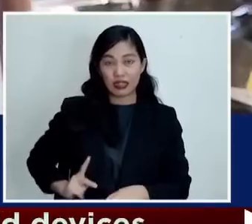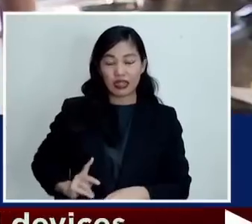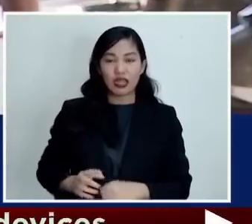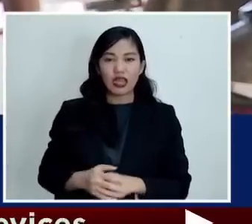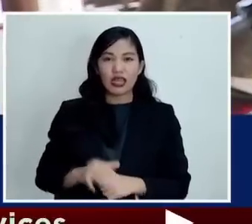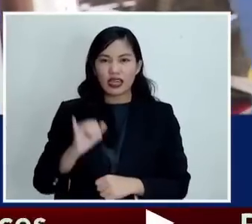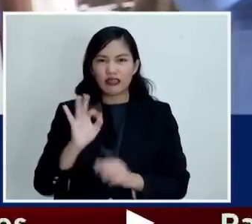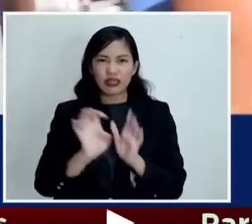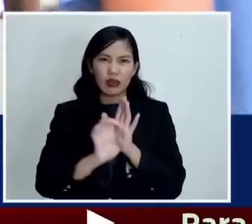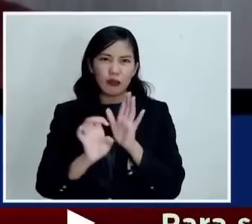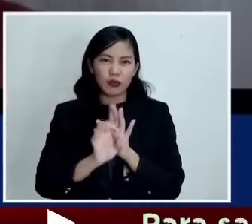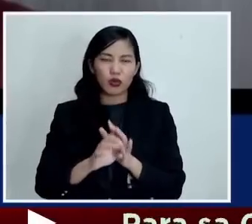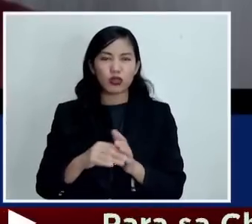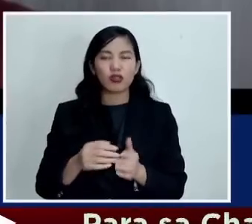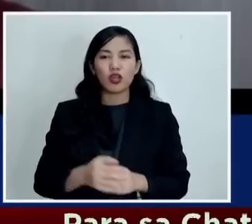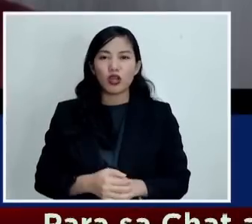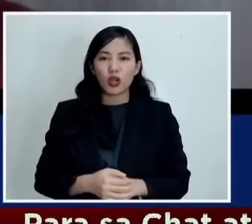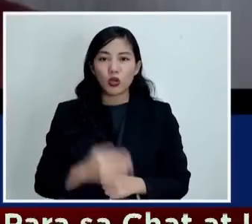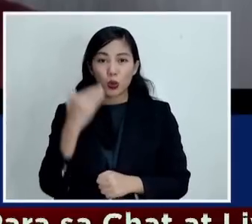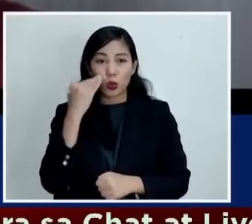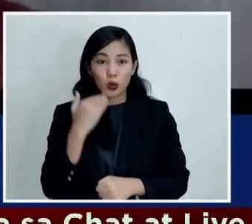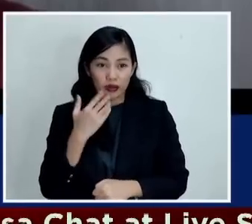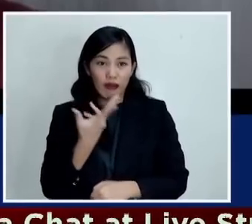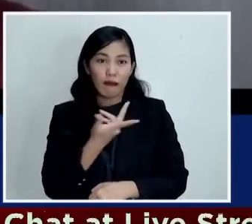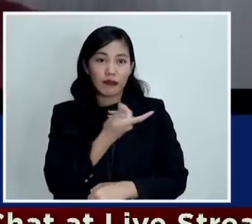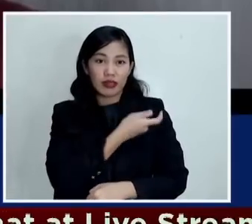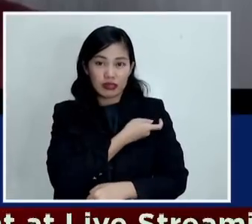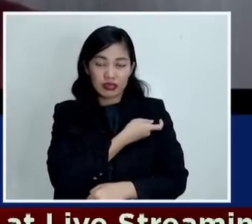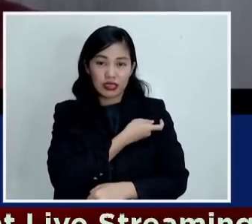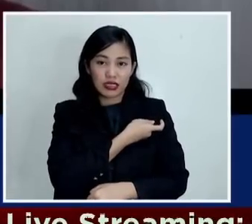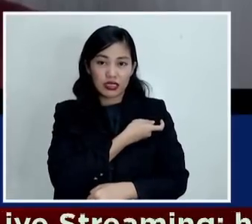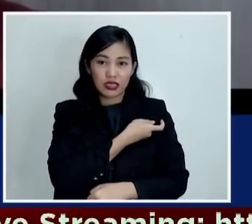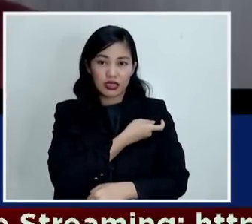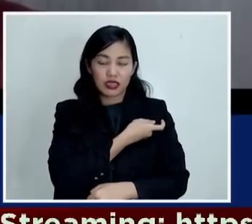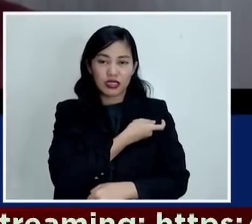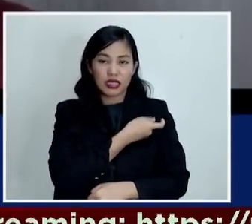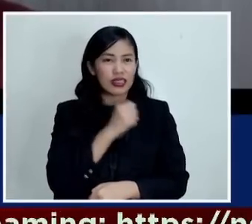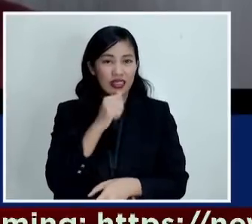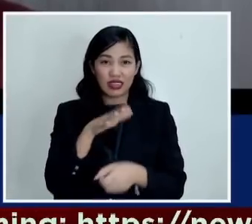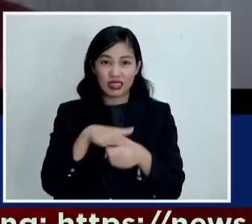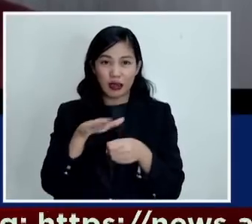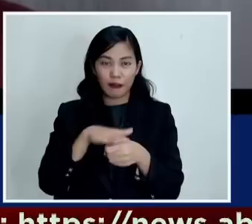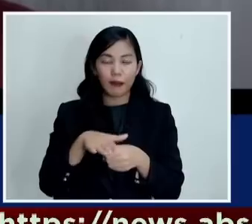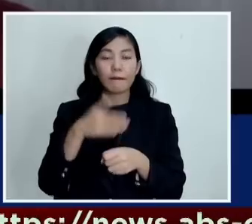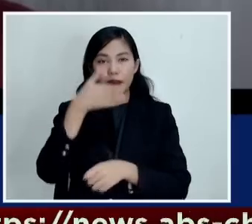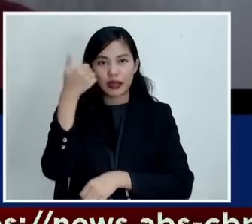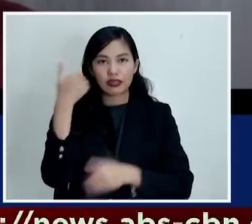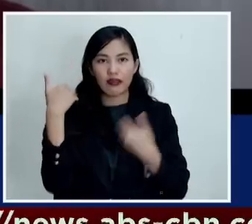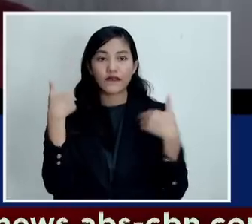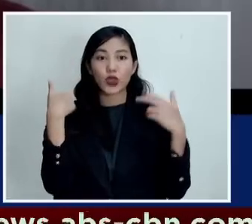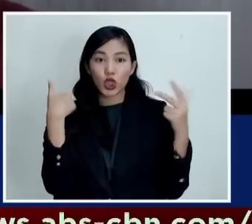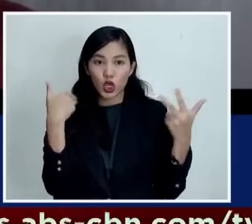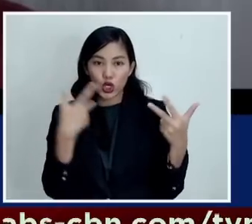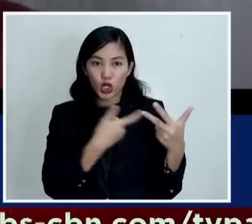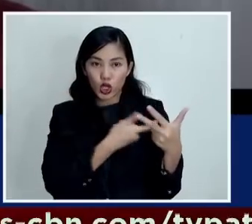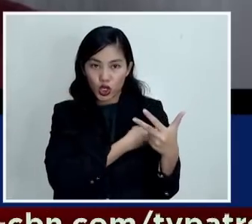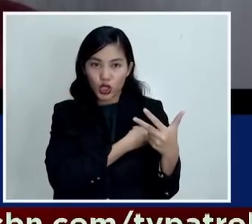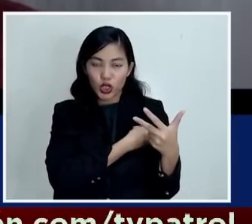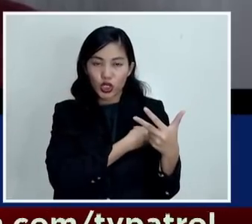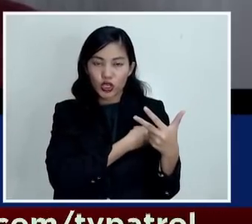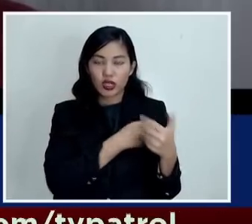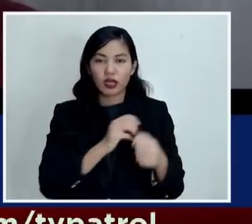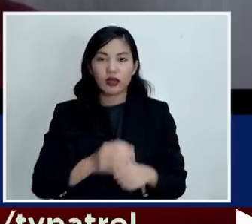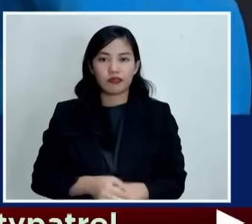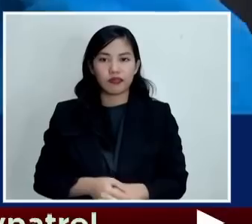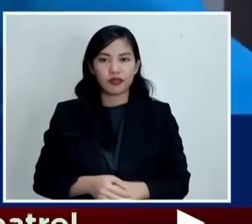enough. You'll still get the infection. So it's better that when you will be having the booster, then medyo mas kampante ka, magtanggal ng